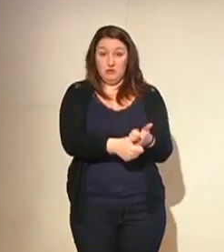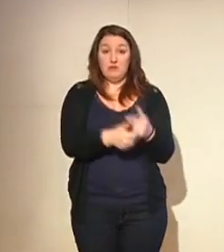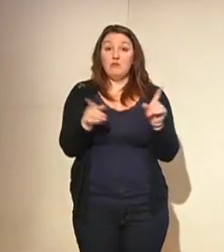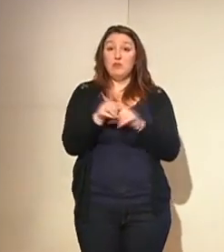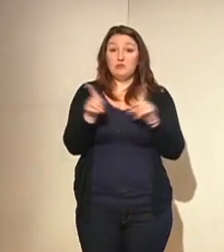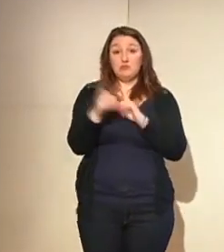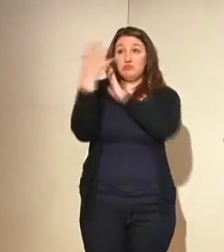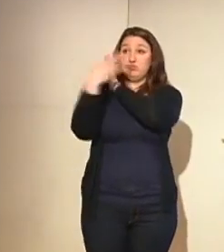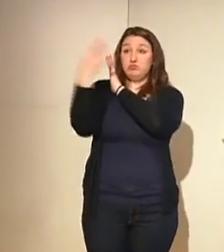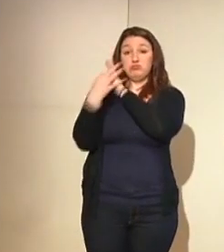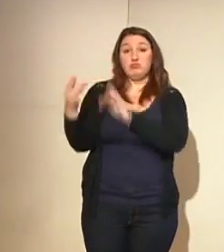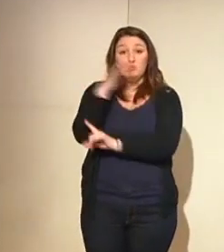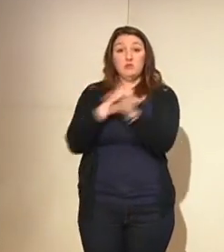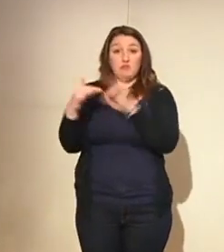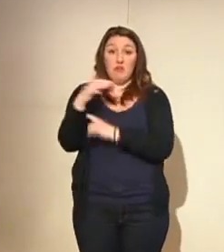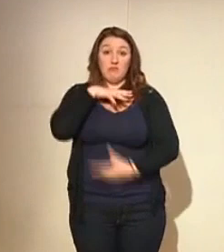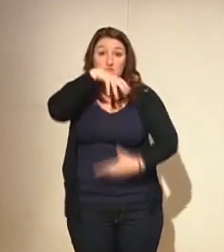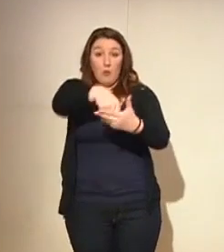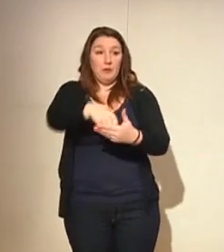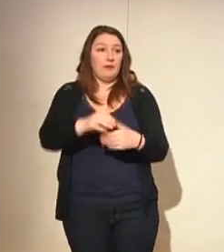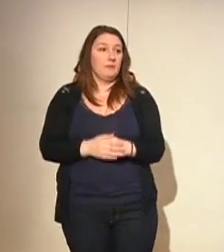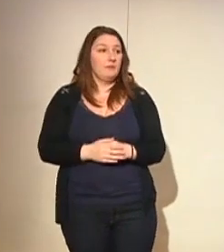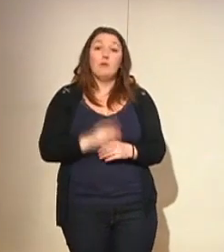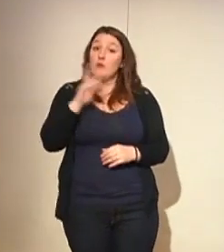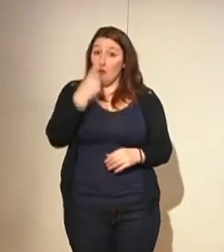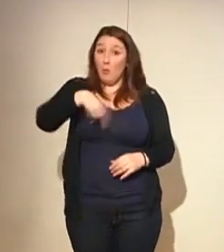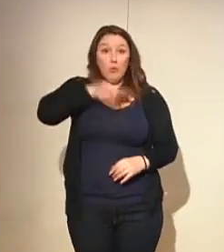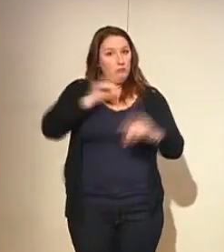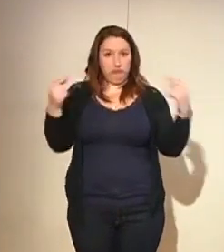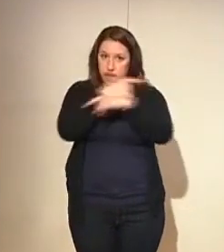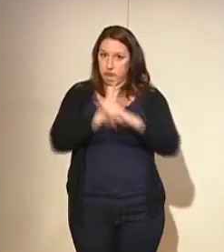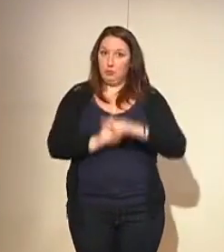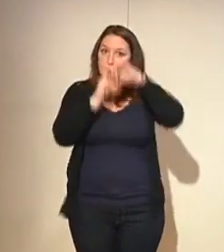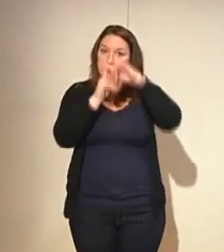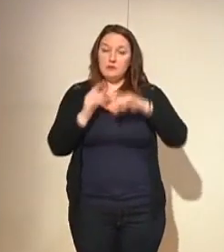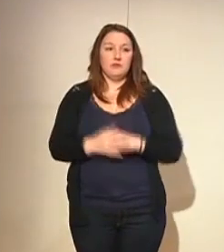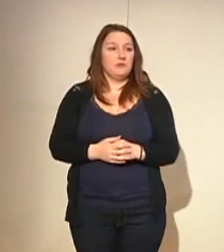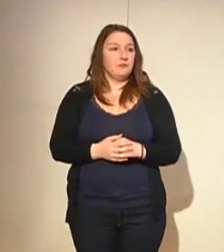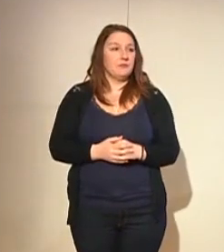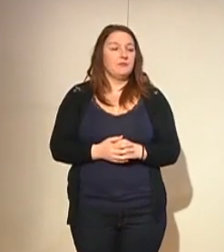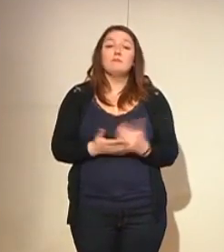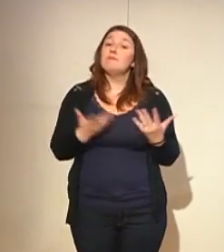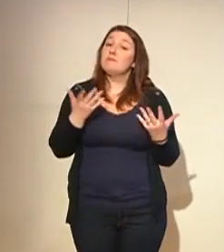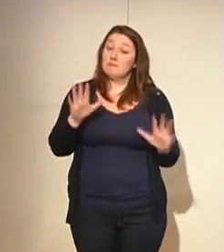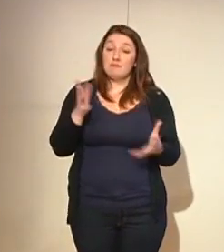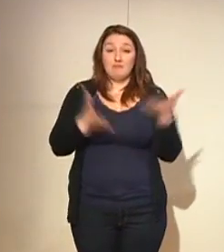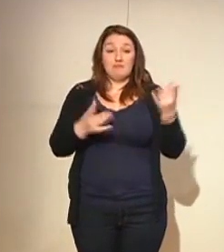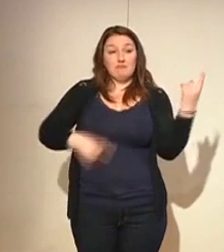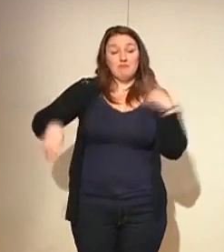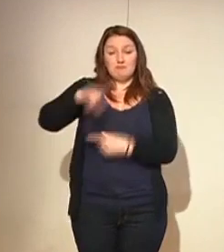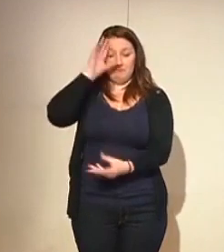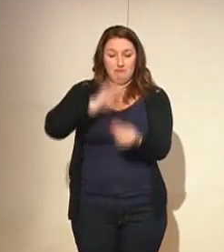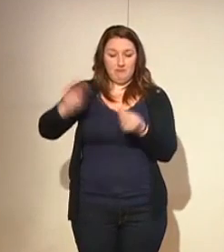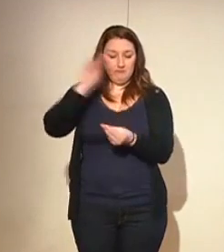trouvons pour ce qui n pour ce qui nous concerne très positif mais qui a pu induire un questionnement légitime et même une